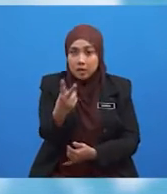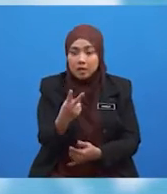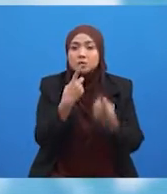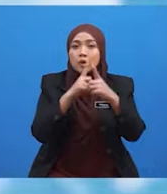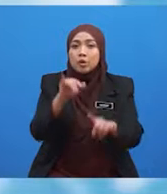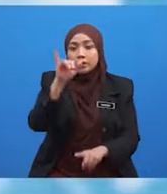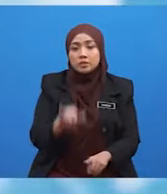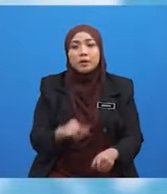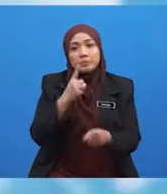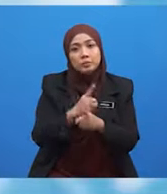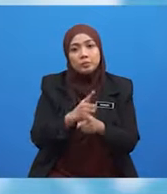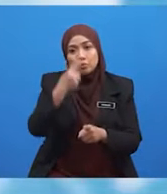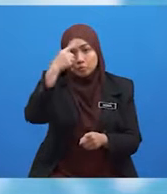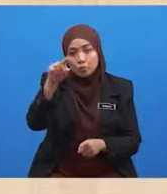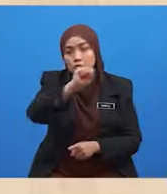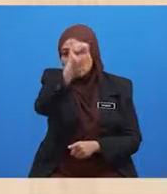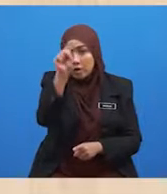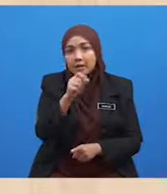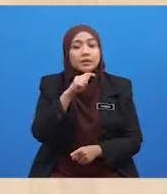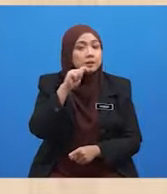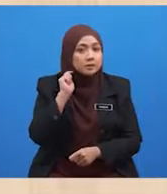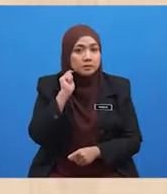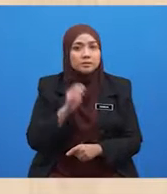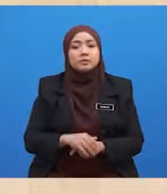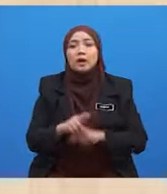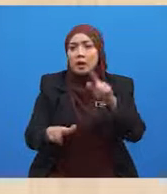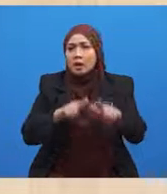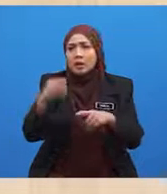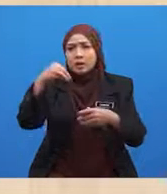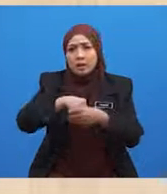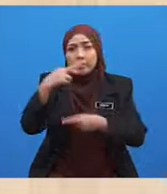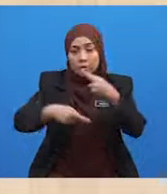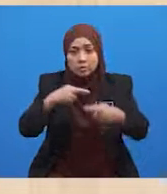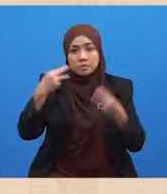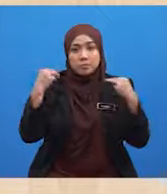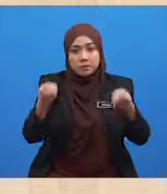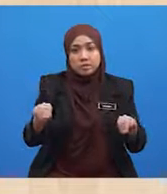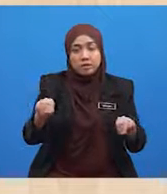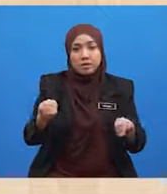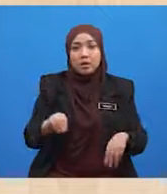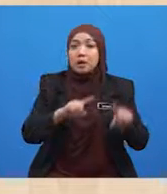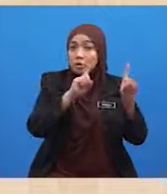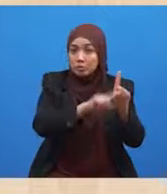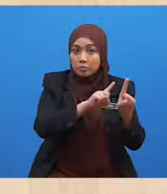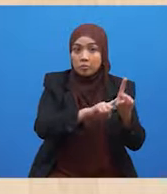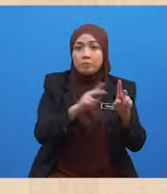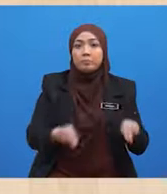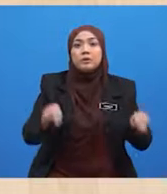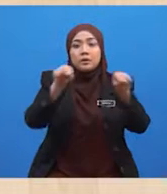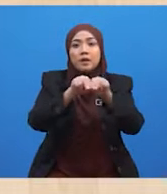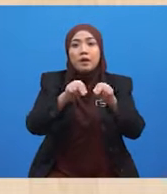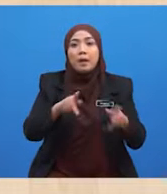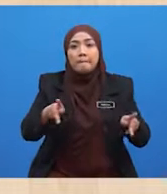kita lihat jawaban yang sepatunya untuk soal ini langkah-langkah dalam proses pemasaran ilah Yang pertama mengenai